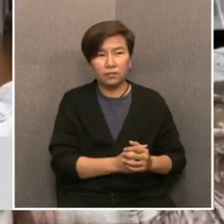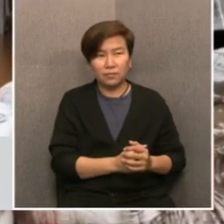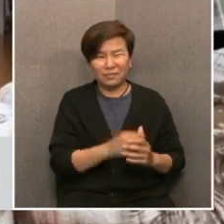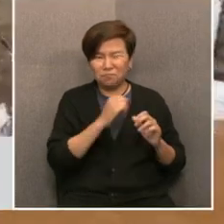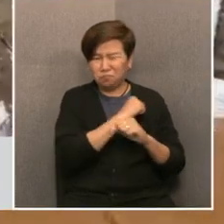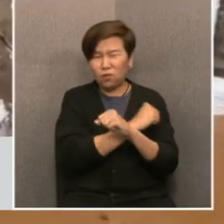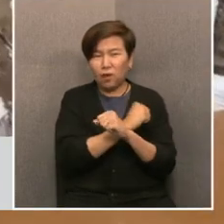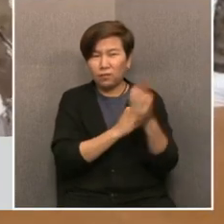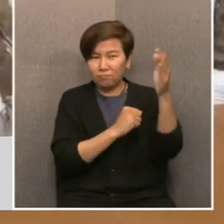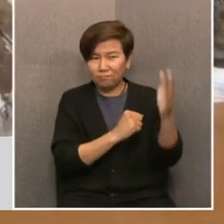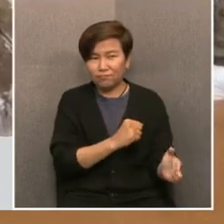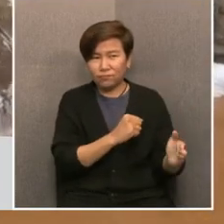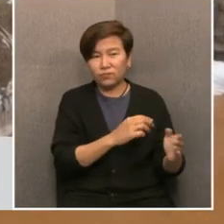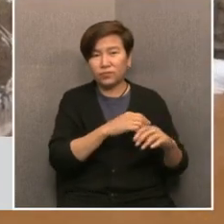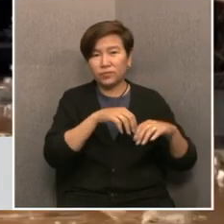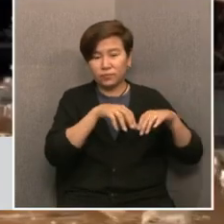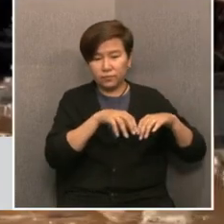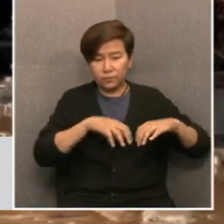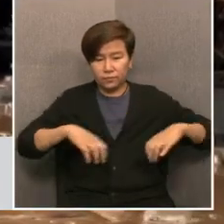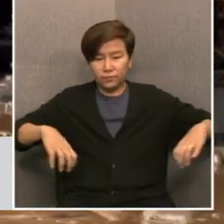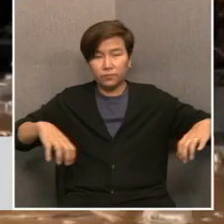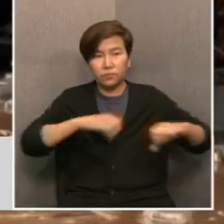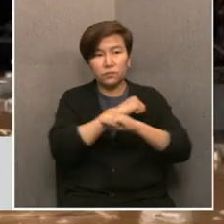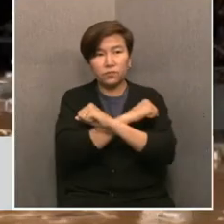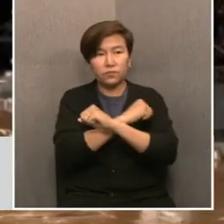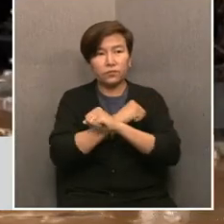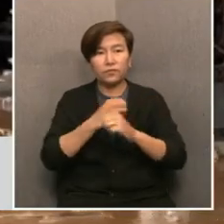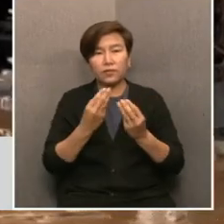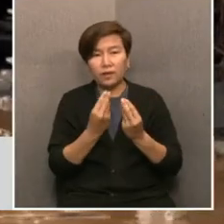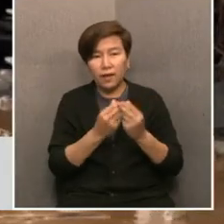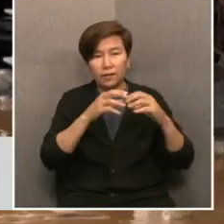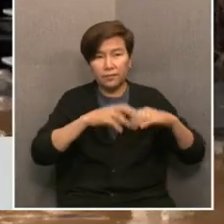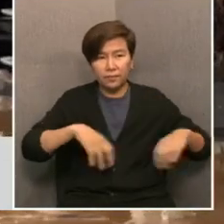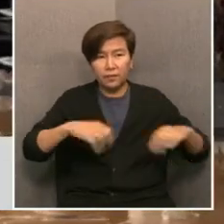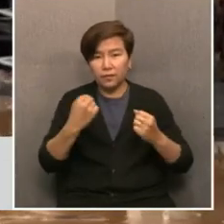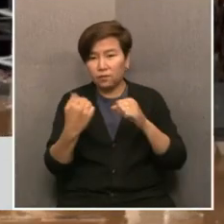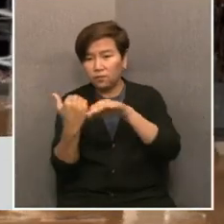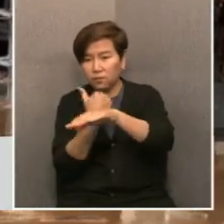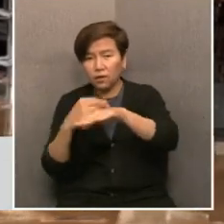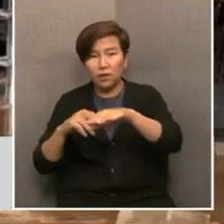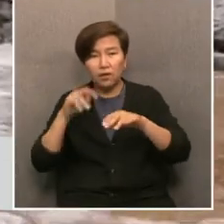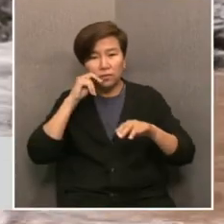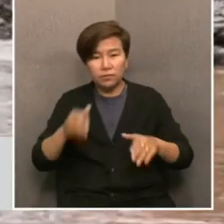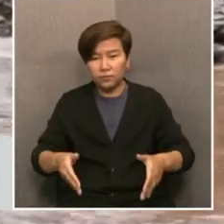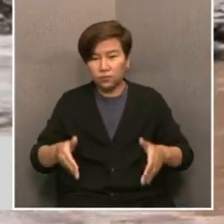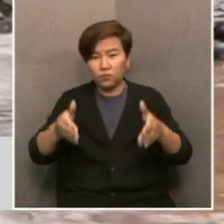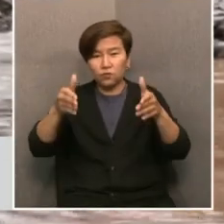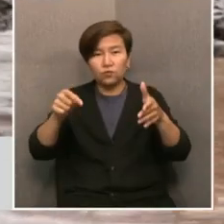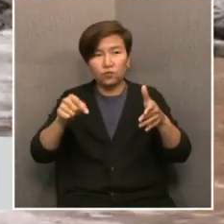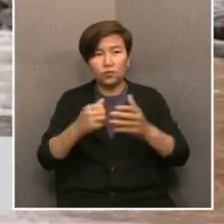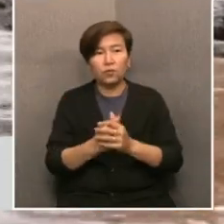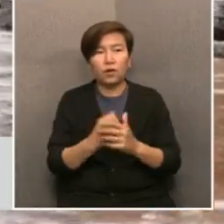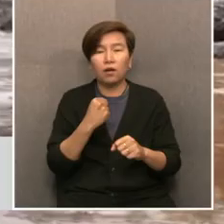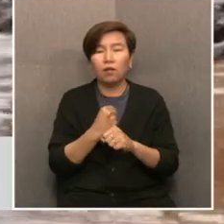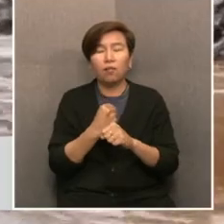ในพื้นที่เราได้ซึ่งปกติเราก็ใช้วิธีในการทำการปิดล้อมไม่ว่าจะเป็นถนนเป็นคันป้องกันน้ำท่วมนะครับแต่ว่าอย่างไรก็ต